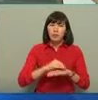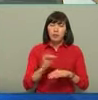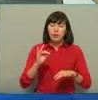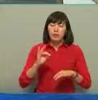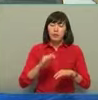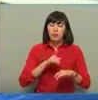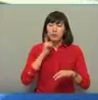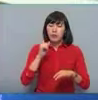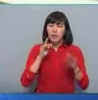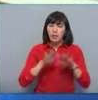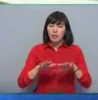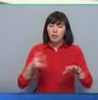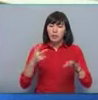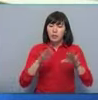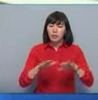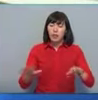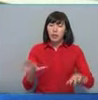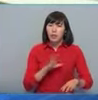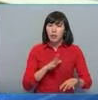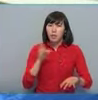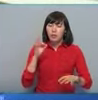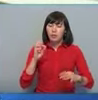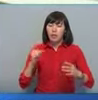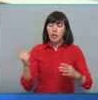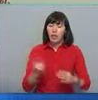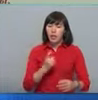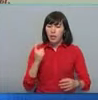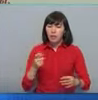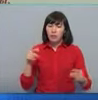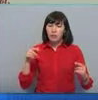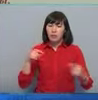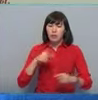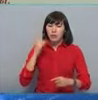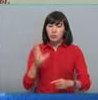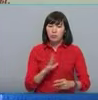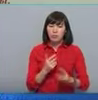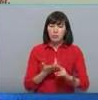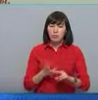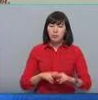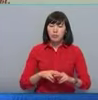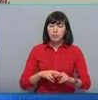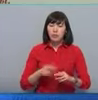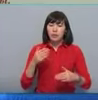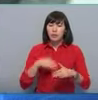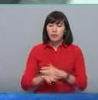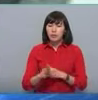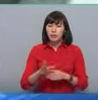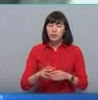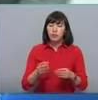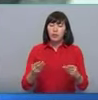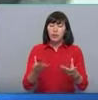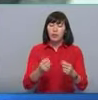әйелі кәмелет жасына толмаған 3 баласы болыпты. Алайда үй иесі қарақшыларға қарсылық көрсеткен, сол себепті де ұрылар үйден ештеңе